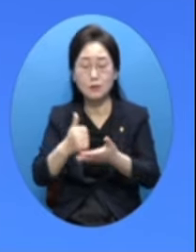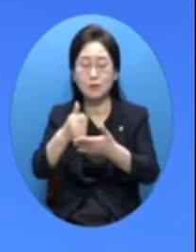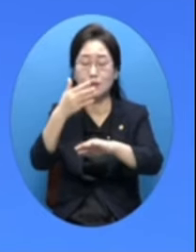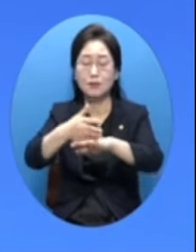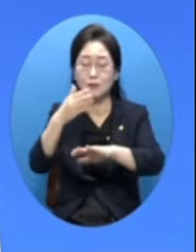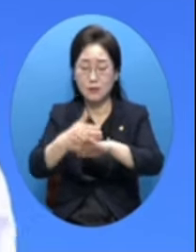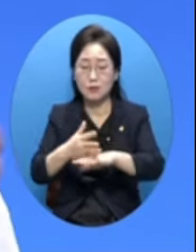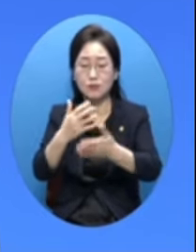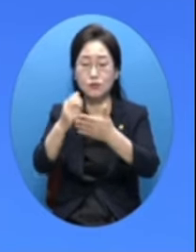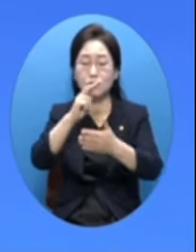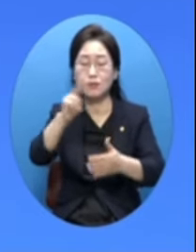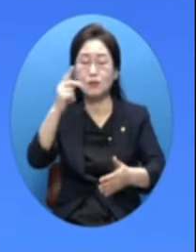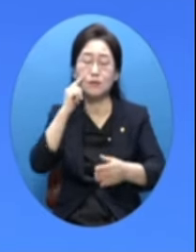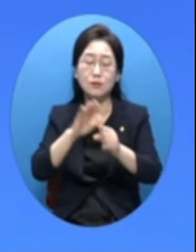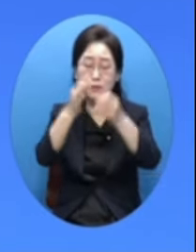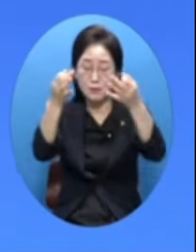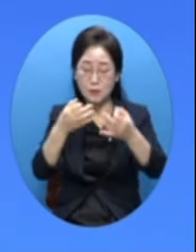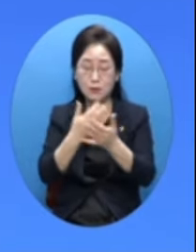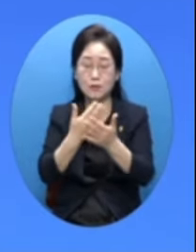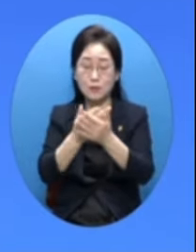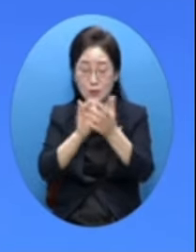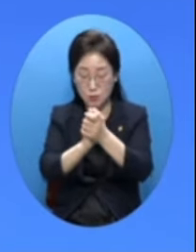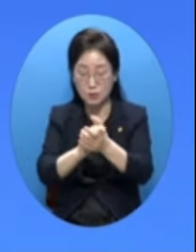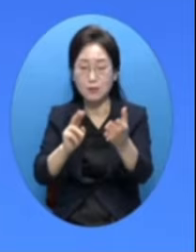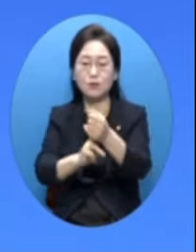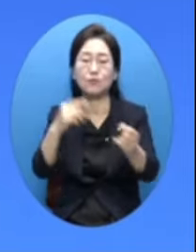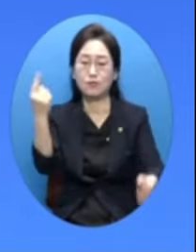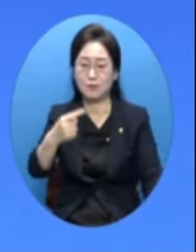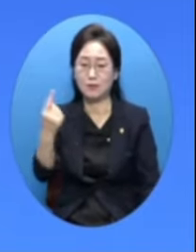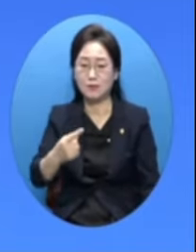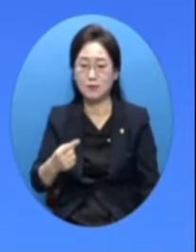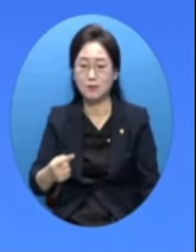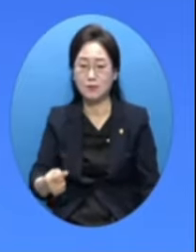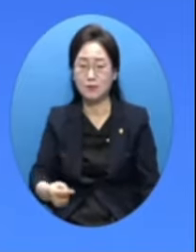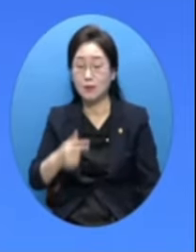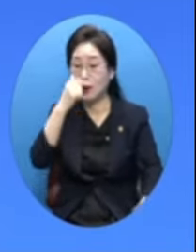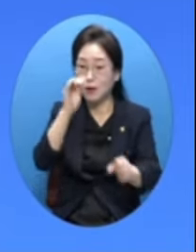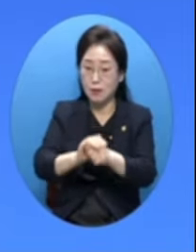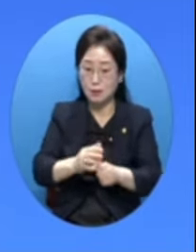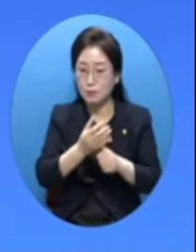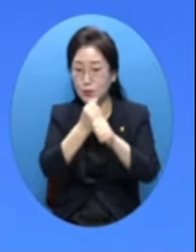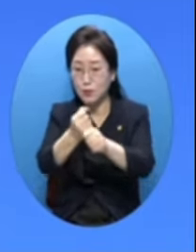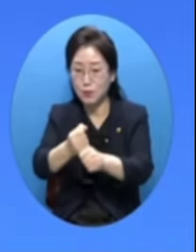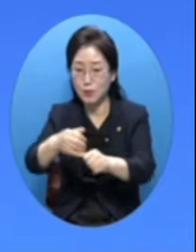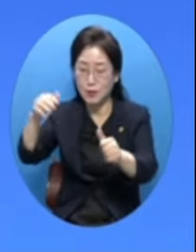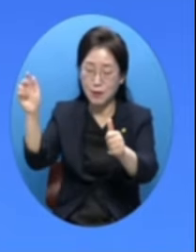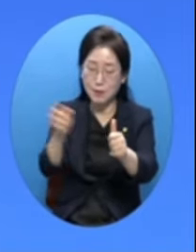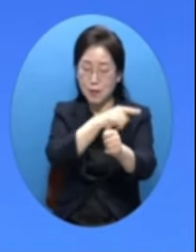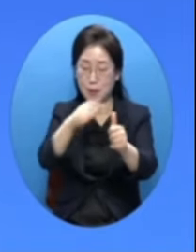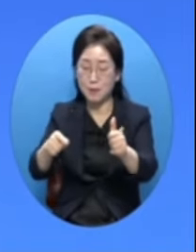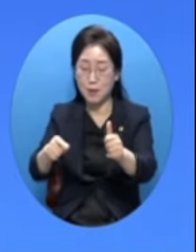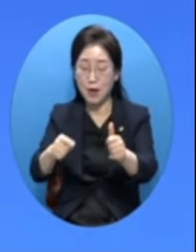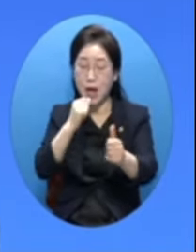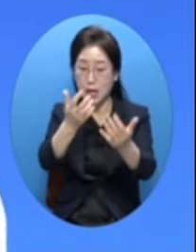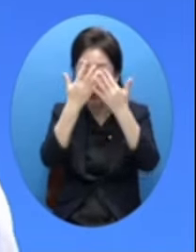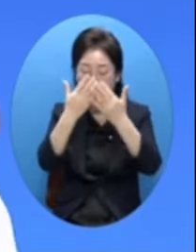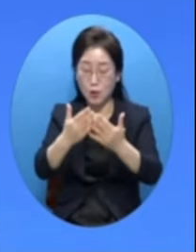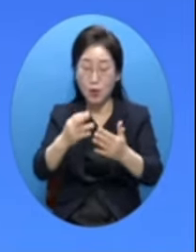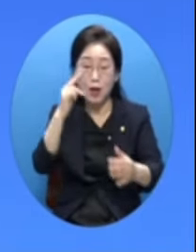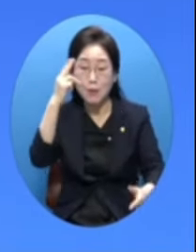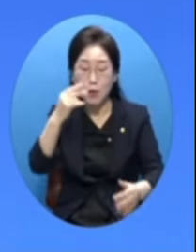감사하고 주여 나를 불쌍히 여기소서 기도하면 기적은 일어나는 것입니다. 억울하게 붙잡혀 매를 맞고 감옥에 갇혔던 바울과 실라가